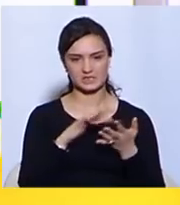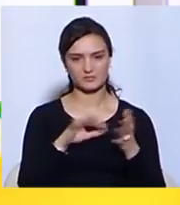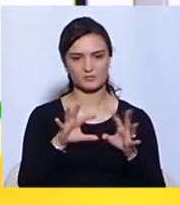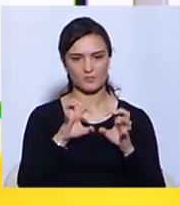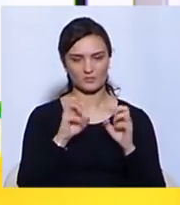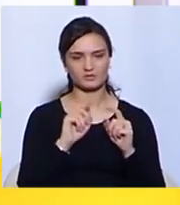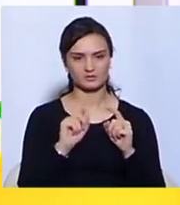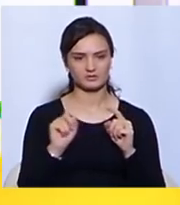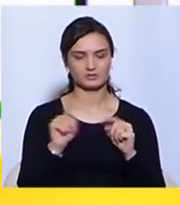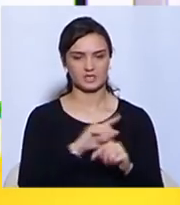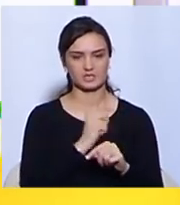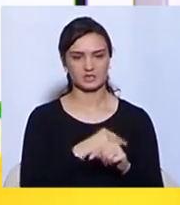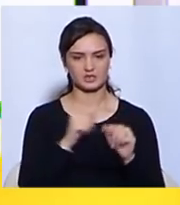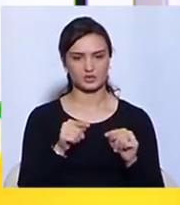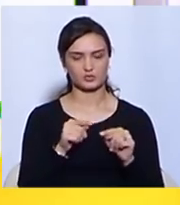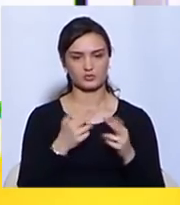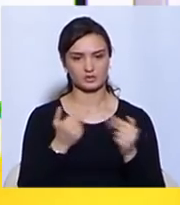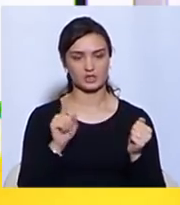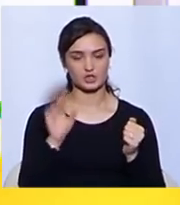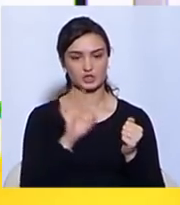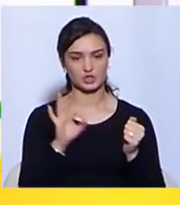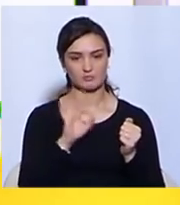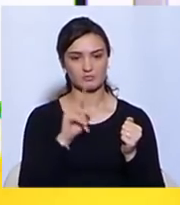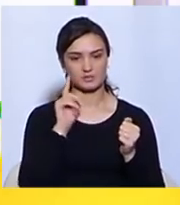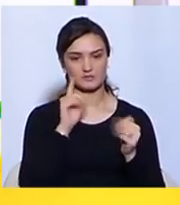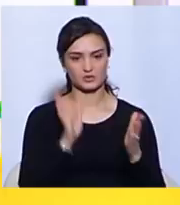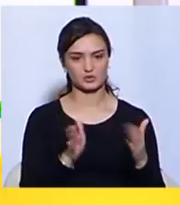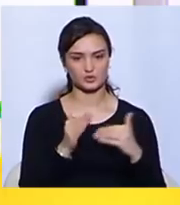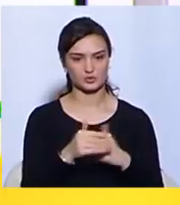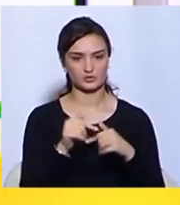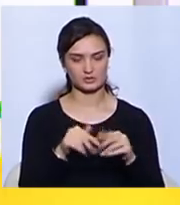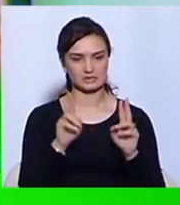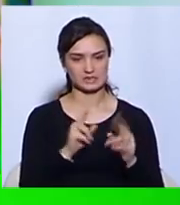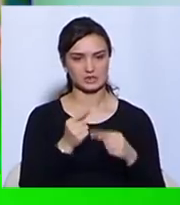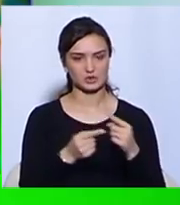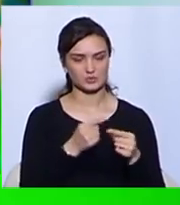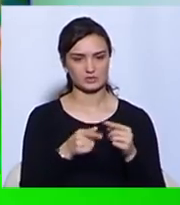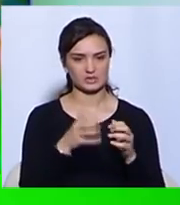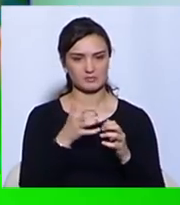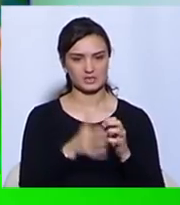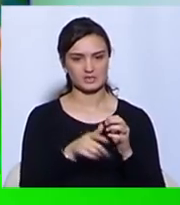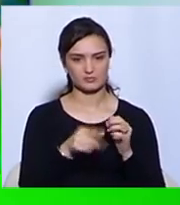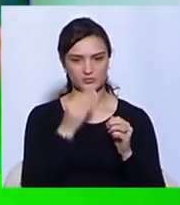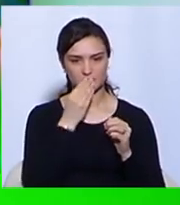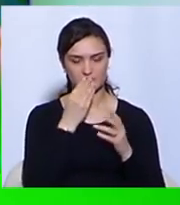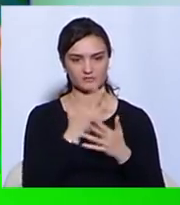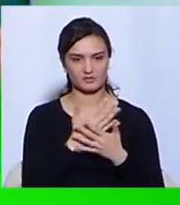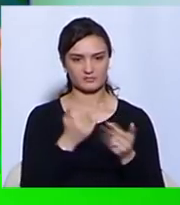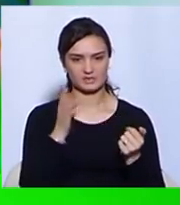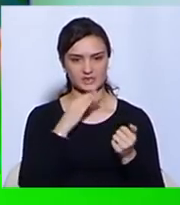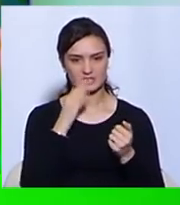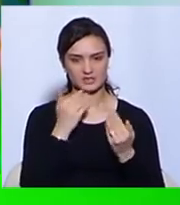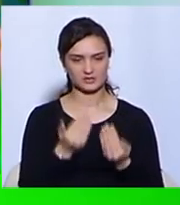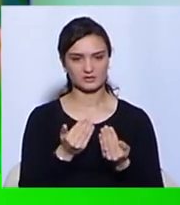მოწოლა, გახურება გააძლიეროს. რაც შეეხება მწვანე ზონას, ტრადიციულად ეს არის დაბალანსებული საკვები, წარმოადგენილი